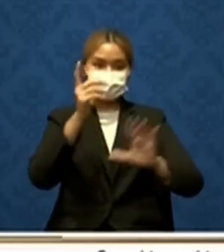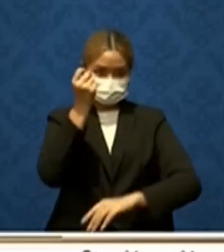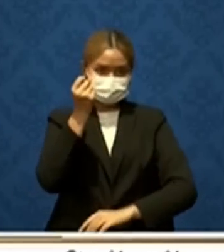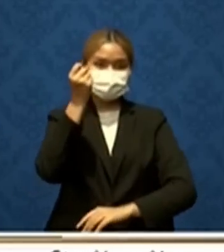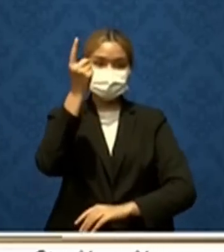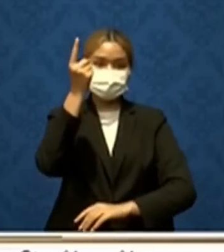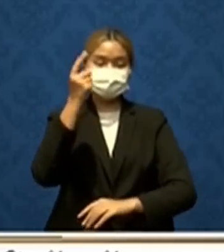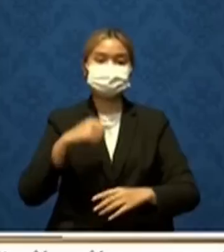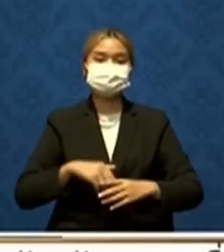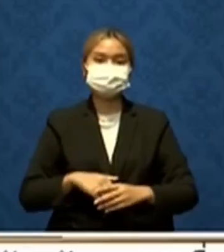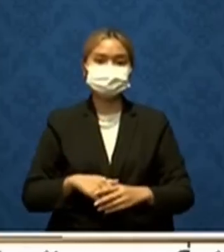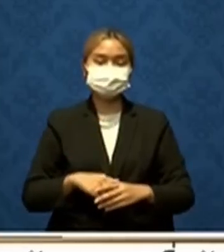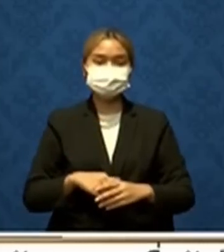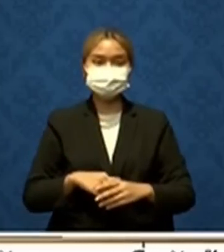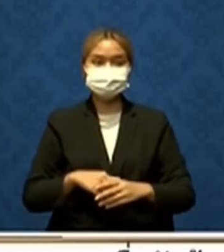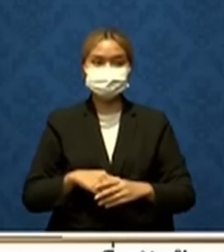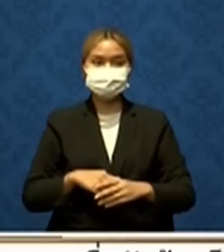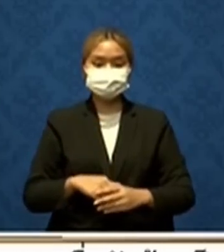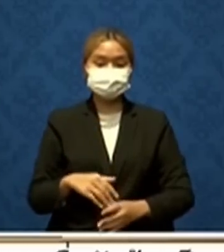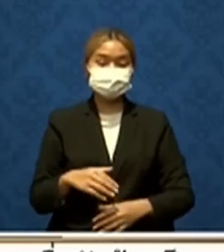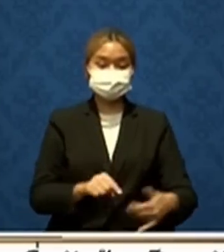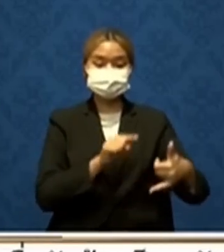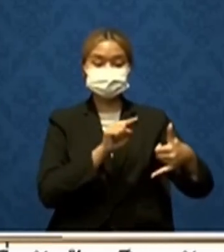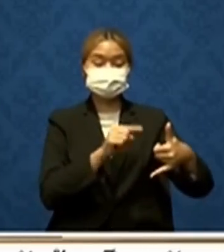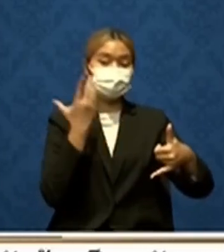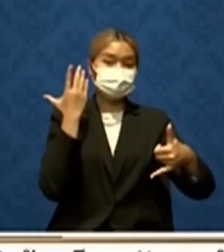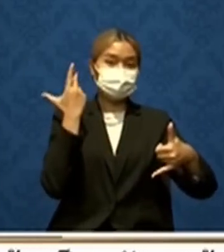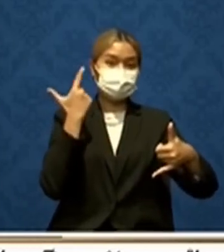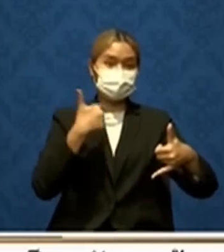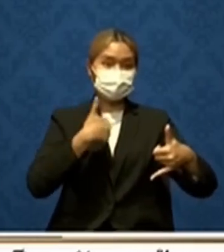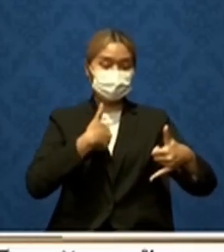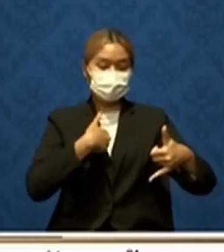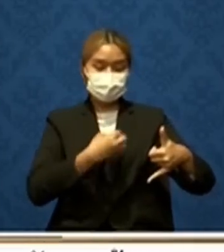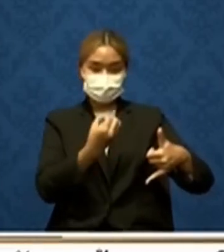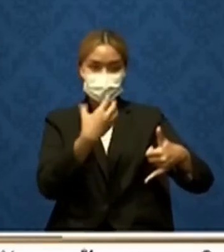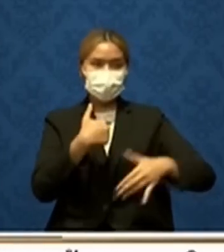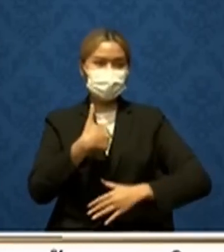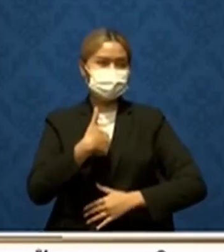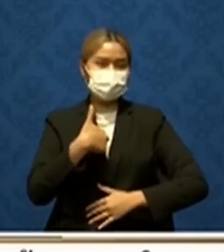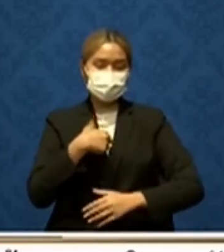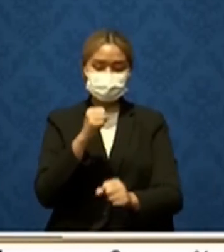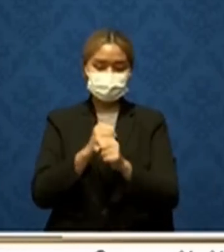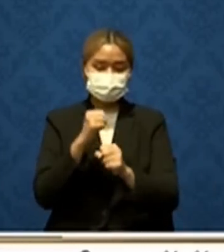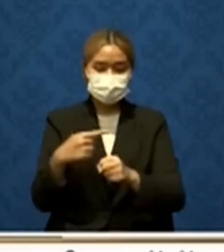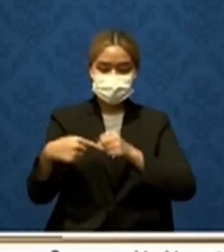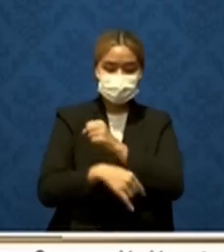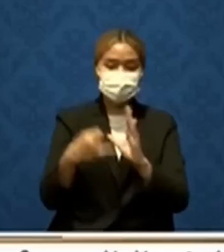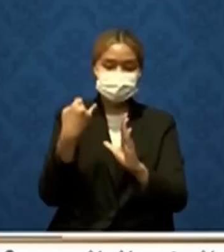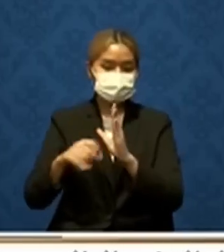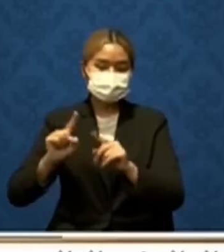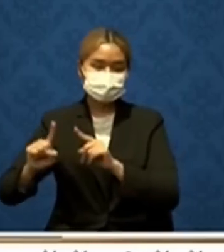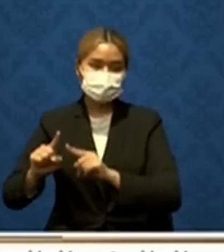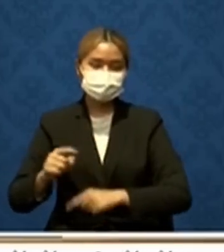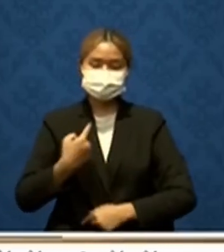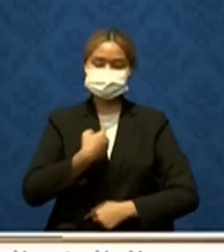ครับที่ทางกล่าวหาว่ากับผมเข้าไปเกี่ยวข้องกับการทุจริตที่ว่าก็ไม่จริง